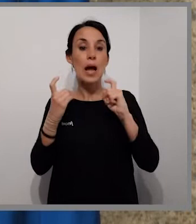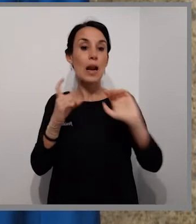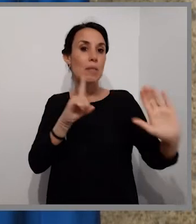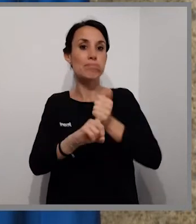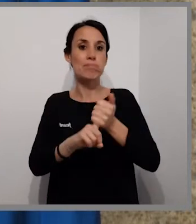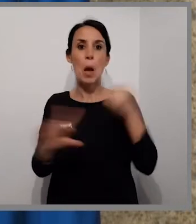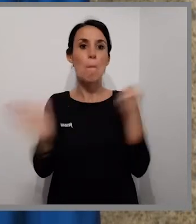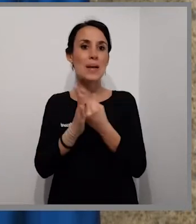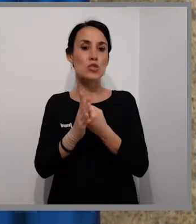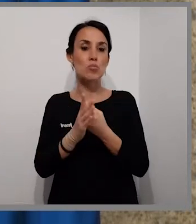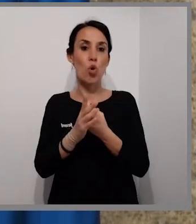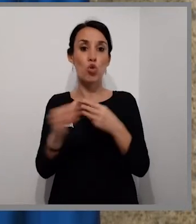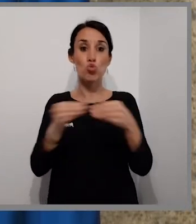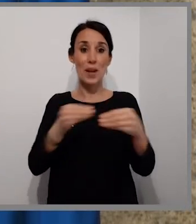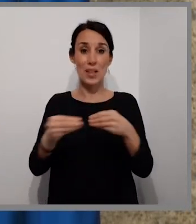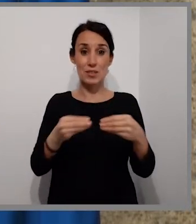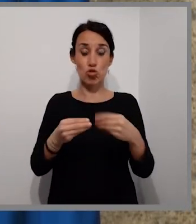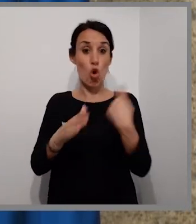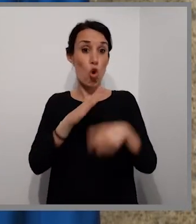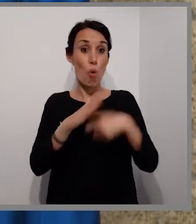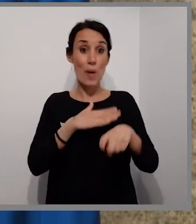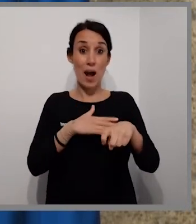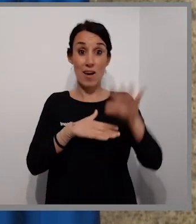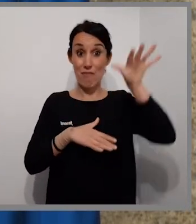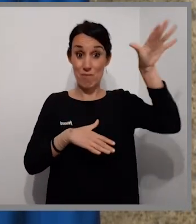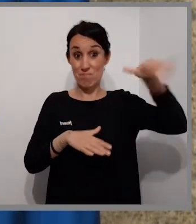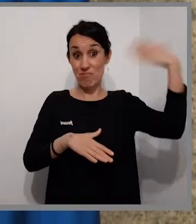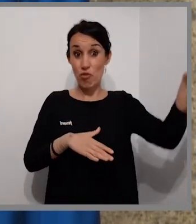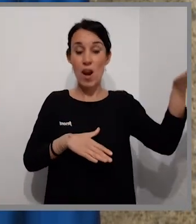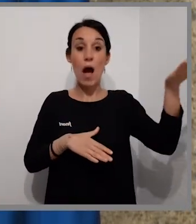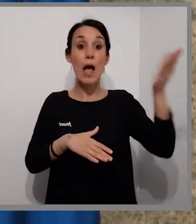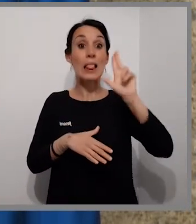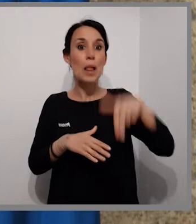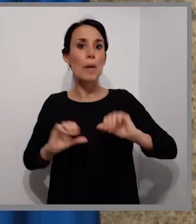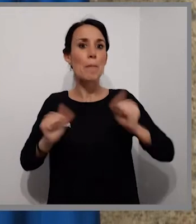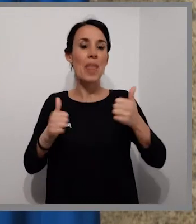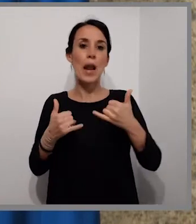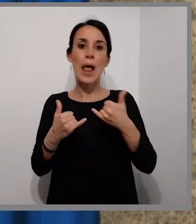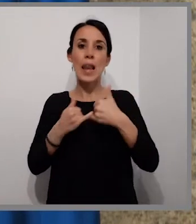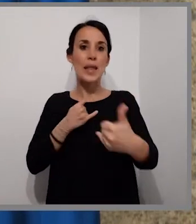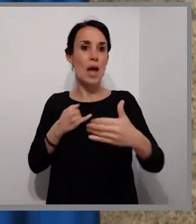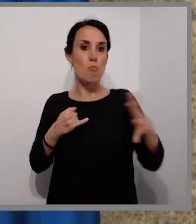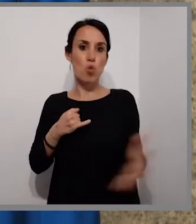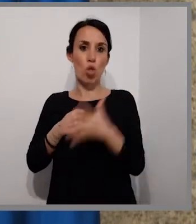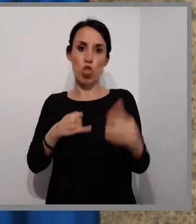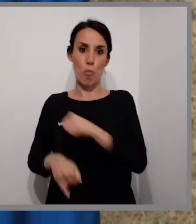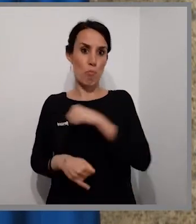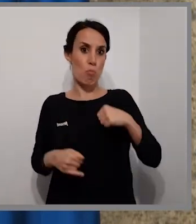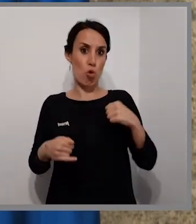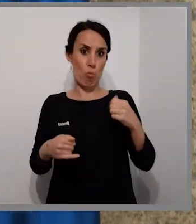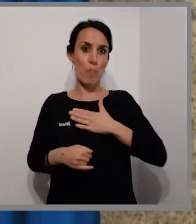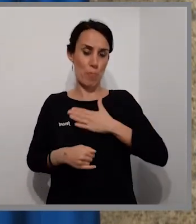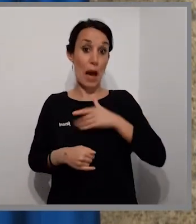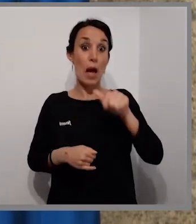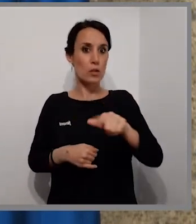tant, aconseguir el màxim possible de subministres que comprem a l'exterior i, per una altra banda, començar ja una línia de producció